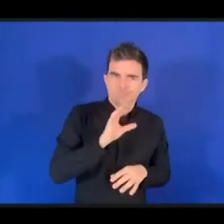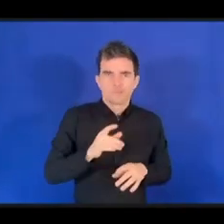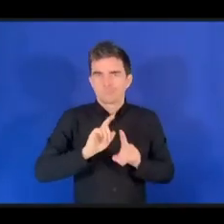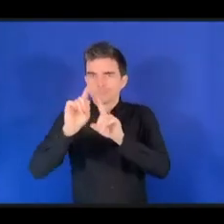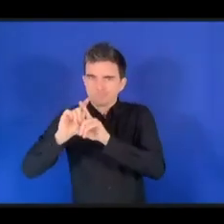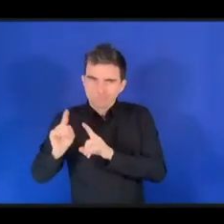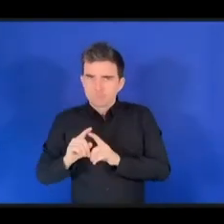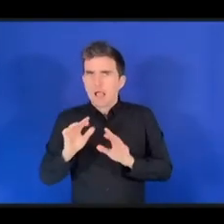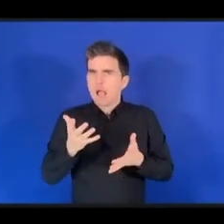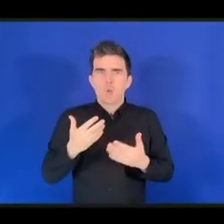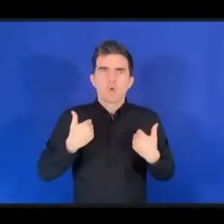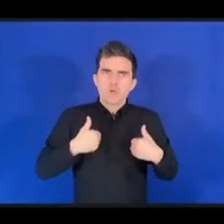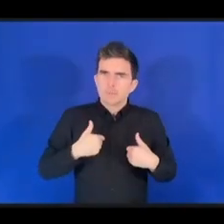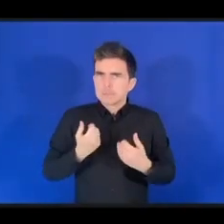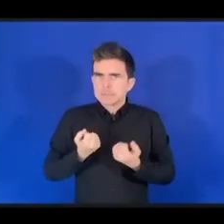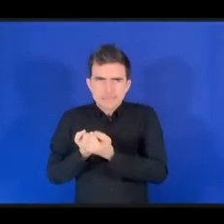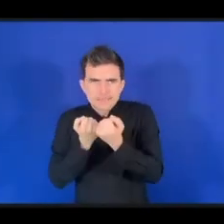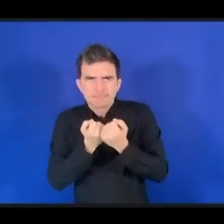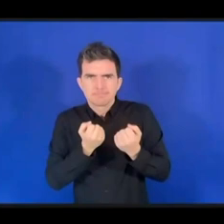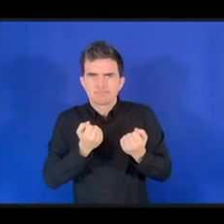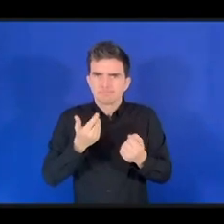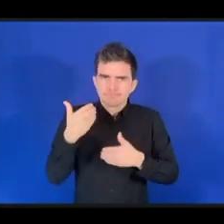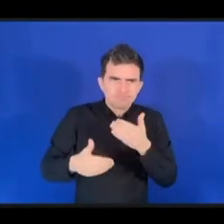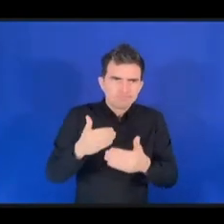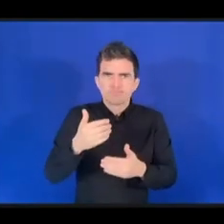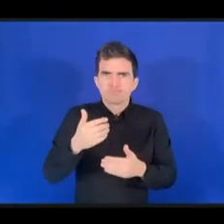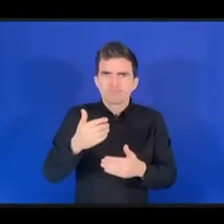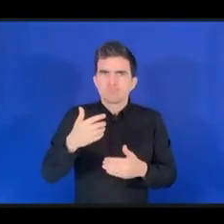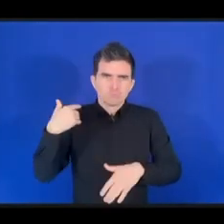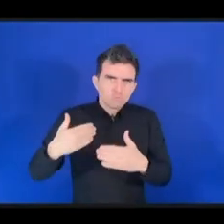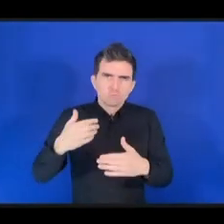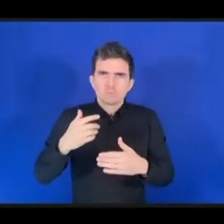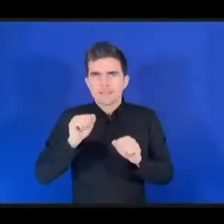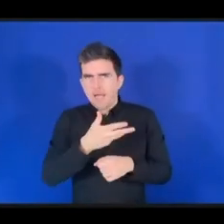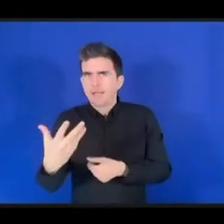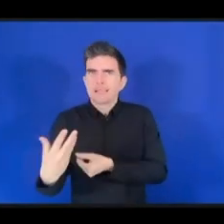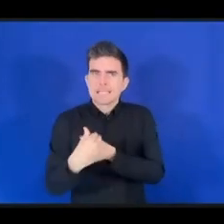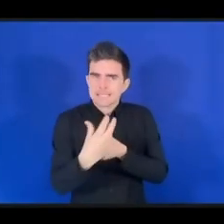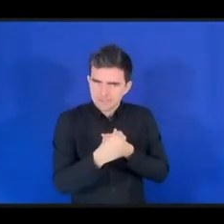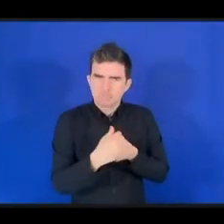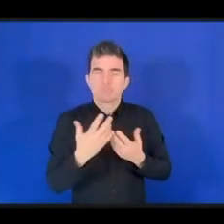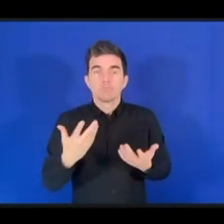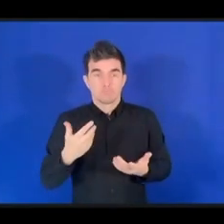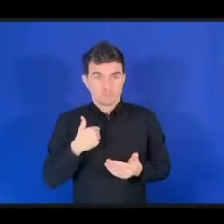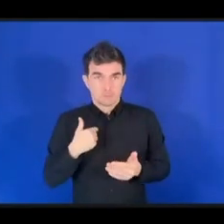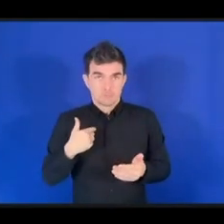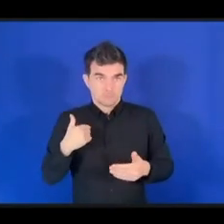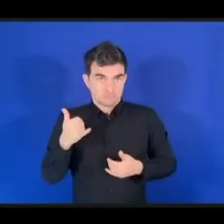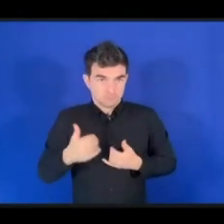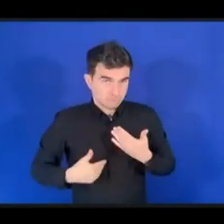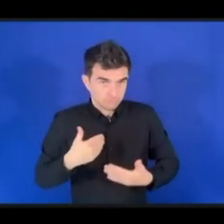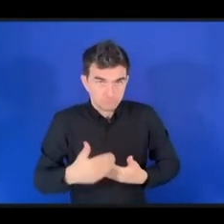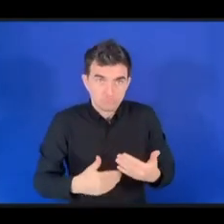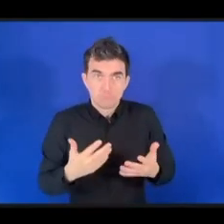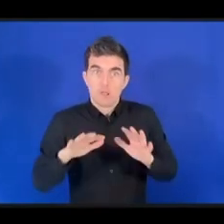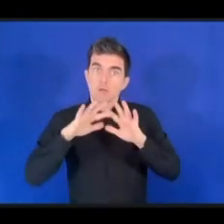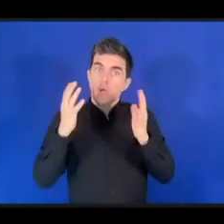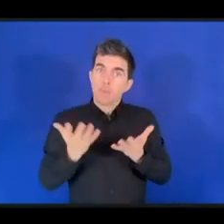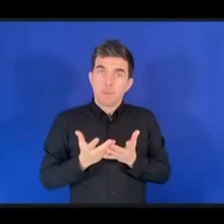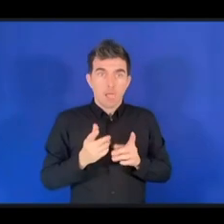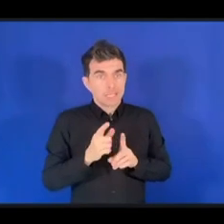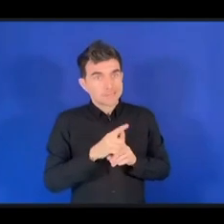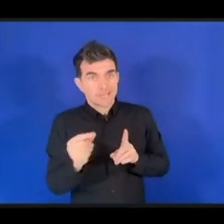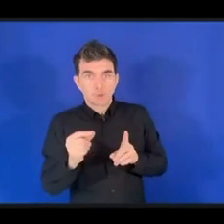اطار المشاركه المستمره اما بالنسبه للاتفاق الرقمي العالمي